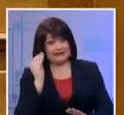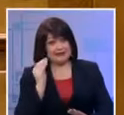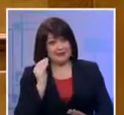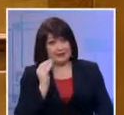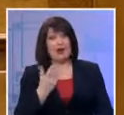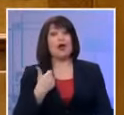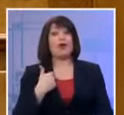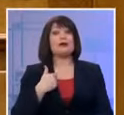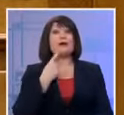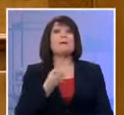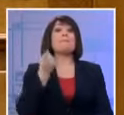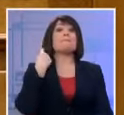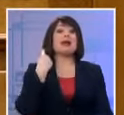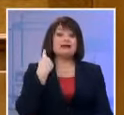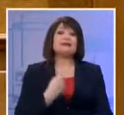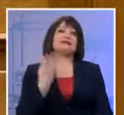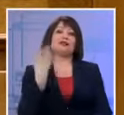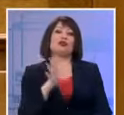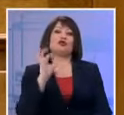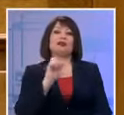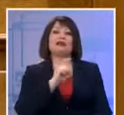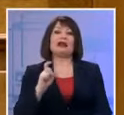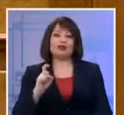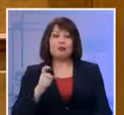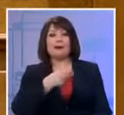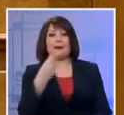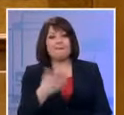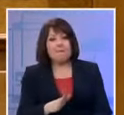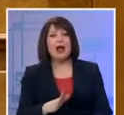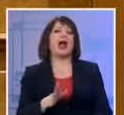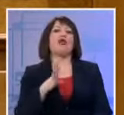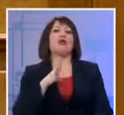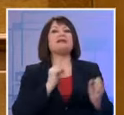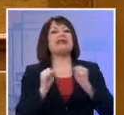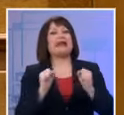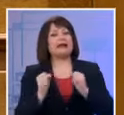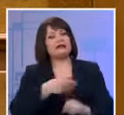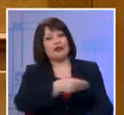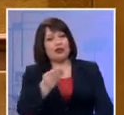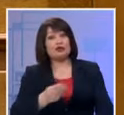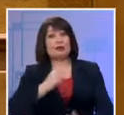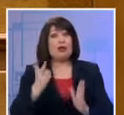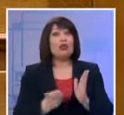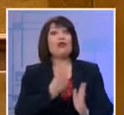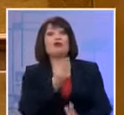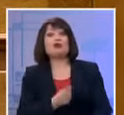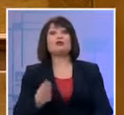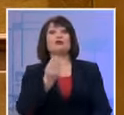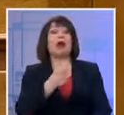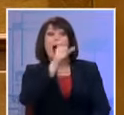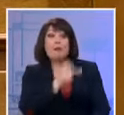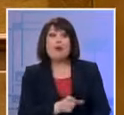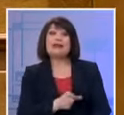όταν εμείς πέρσι δώσαμε 450 εκατομμύρια και μοιράσαμε για την ανθρωπιστική κρίση, διπλάσια από αυτά που